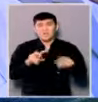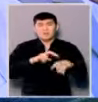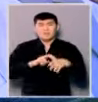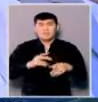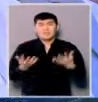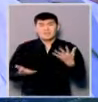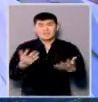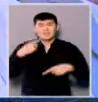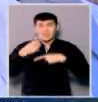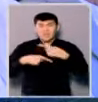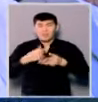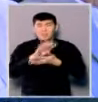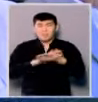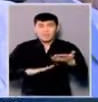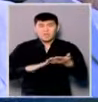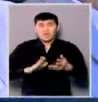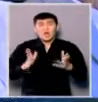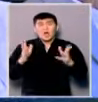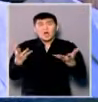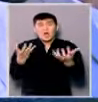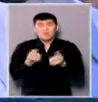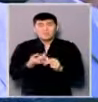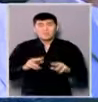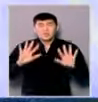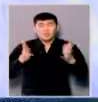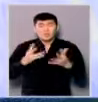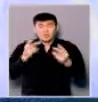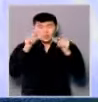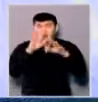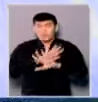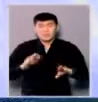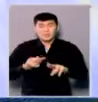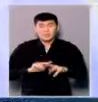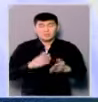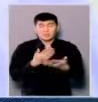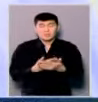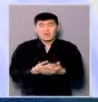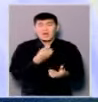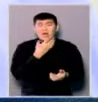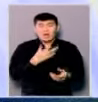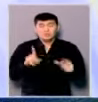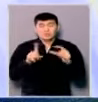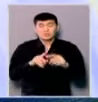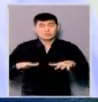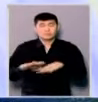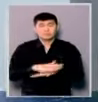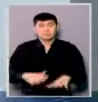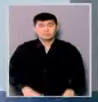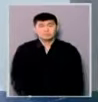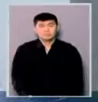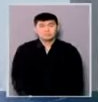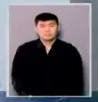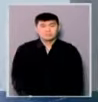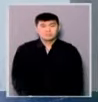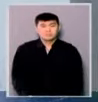что если так и дальше будет продолжаться, то однажды население Атырау может и не проснуться совсем», хорошо знакомы местным жителям.